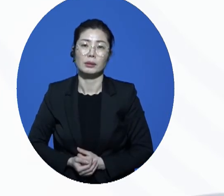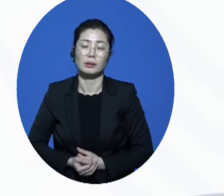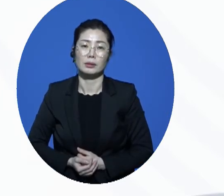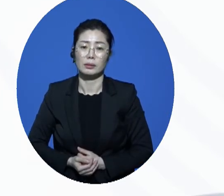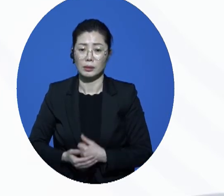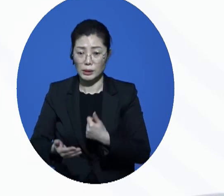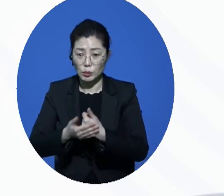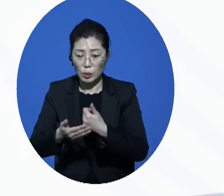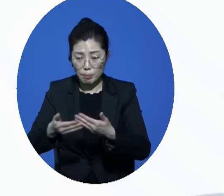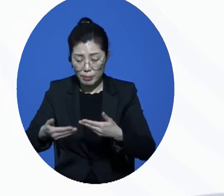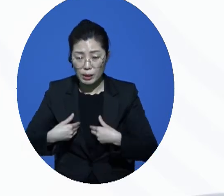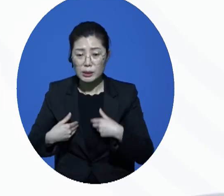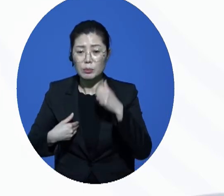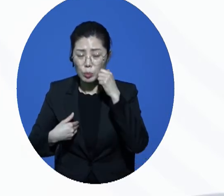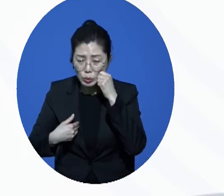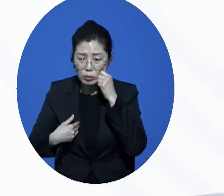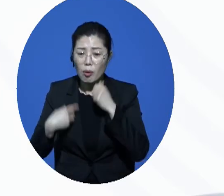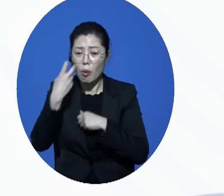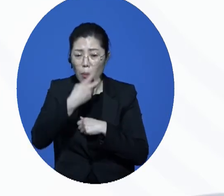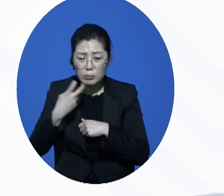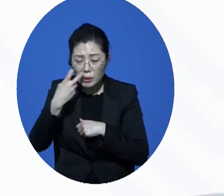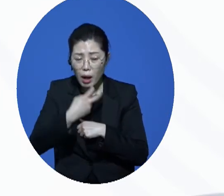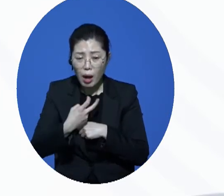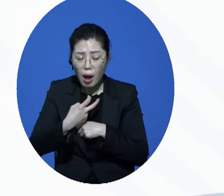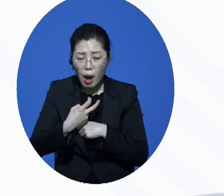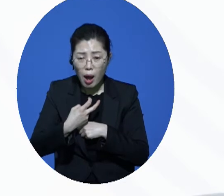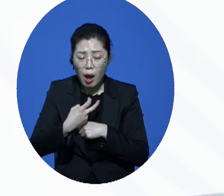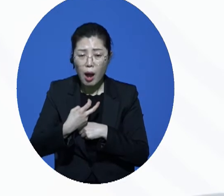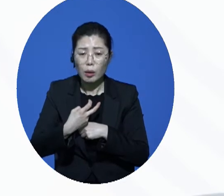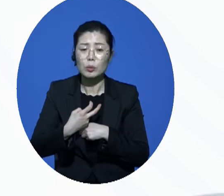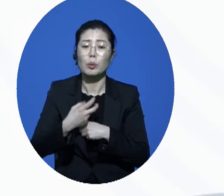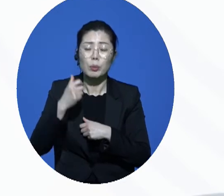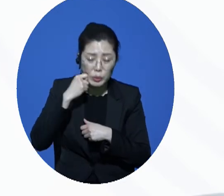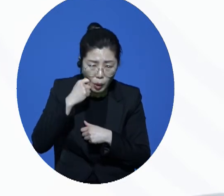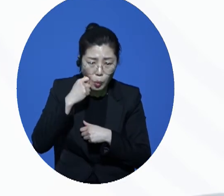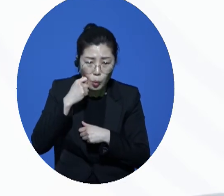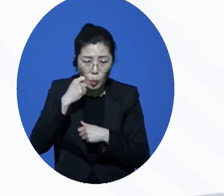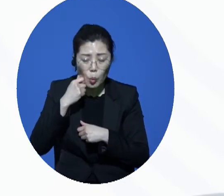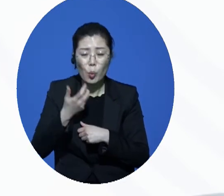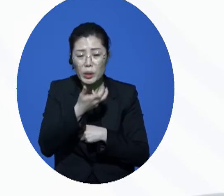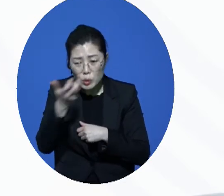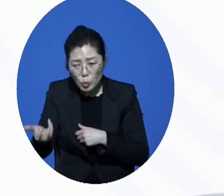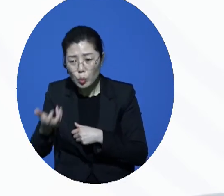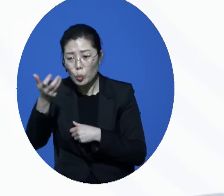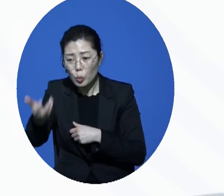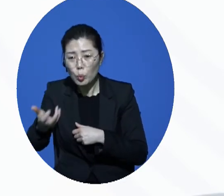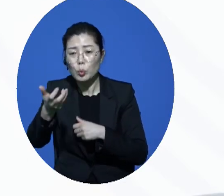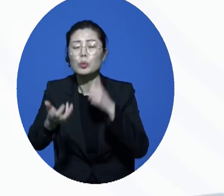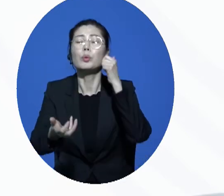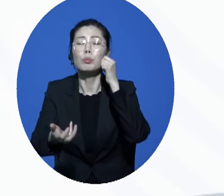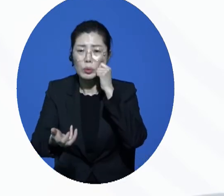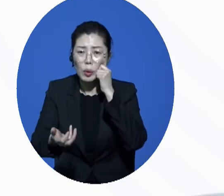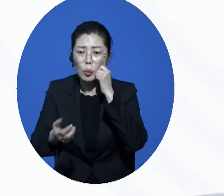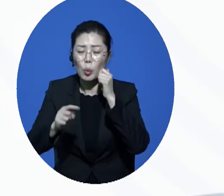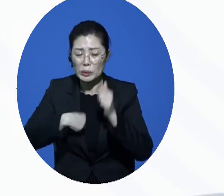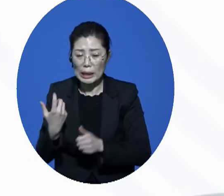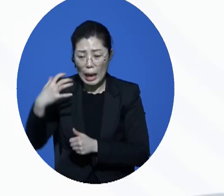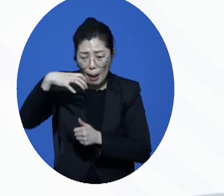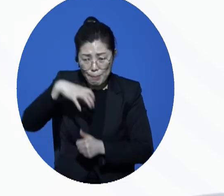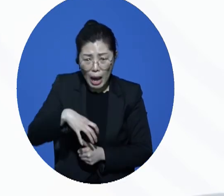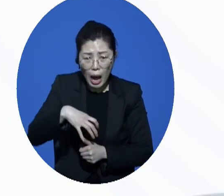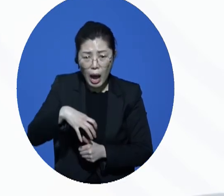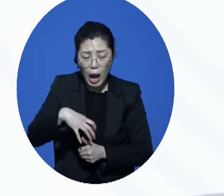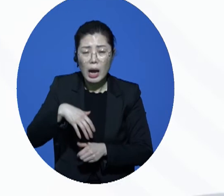절차조차 지원받지 못해서 검사도 제대로 받지 못하고 이동도 하지 못하고 자가격리 대상은 아까 말씀했던 것처럼